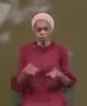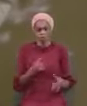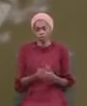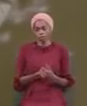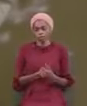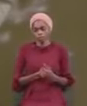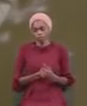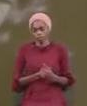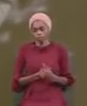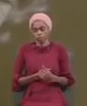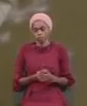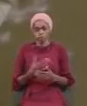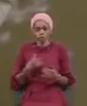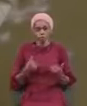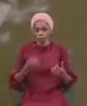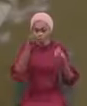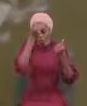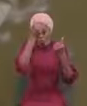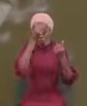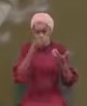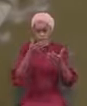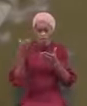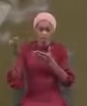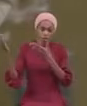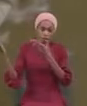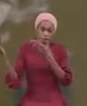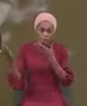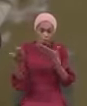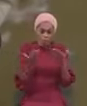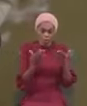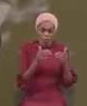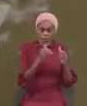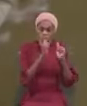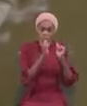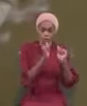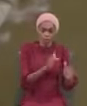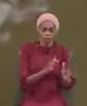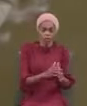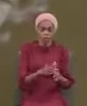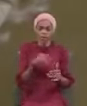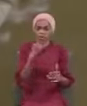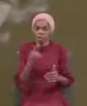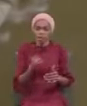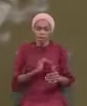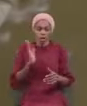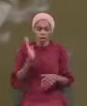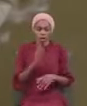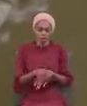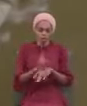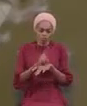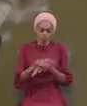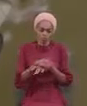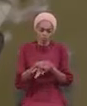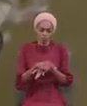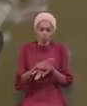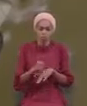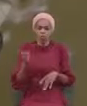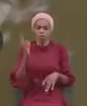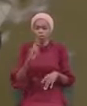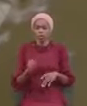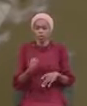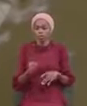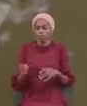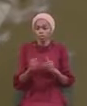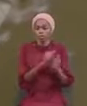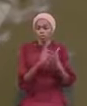fait maintenant dit pour vous je menacerai celui qui dévore et il ne vous détruira pas les fruits de la